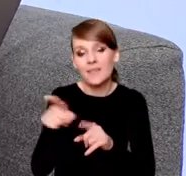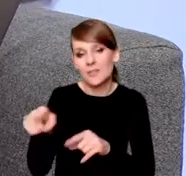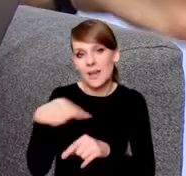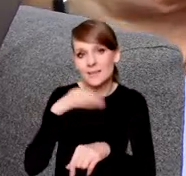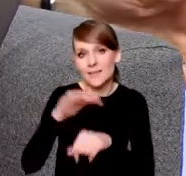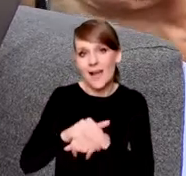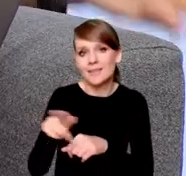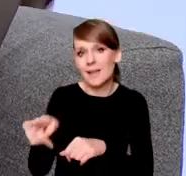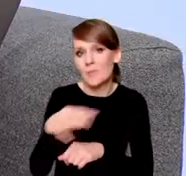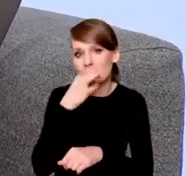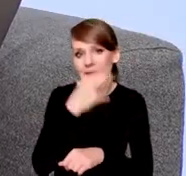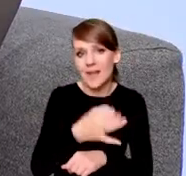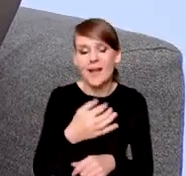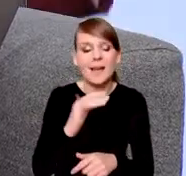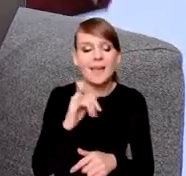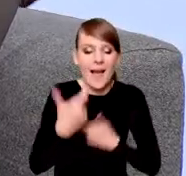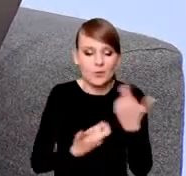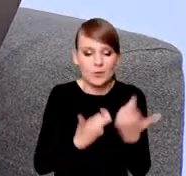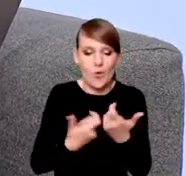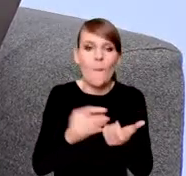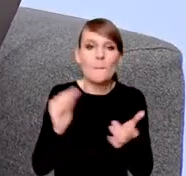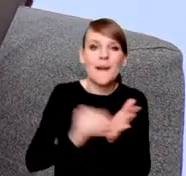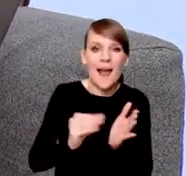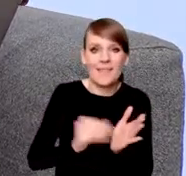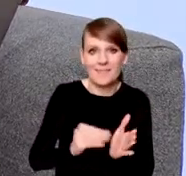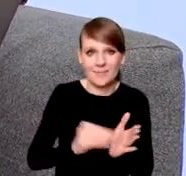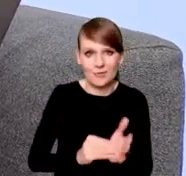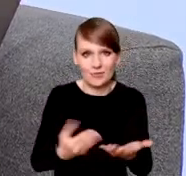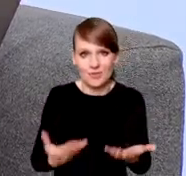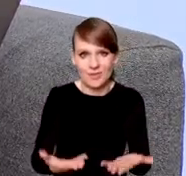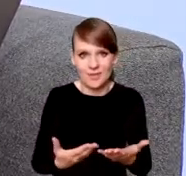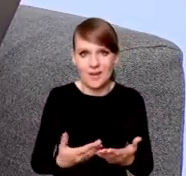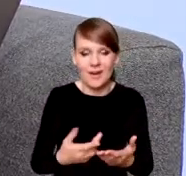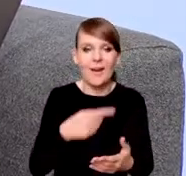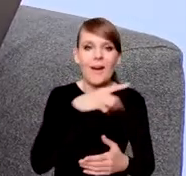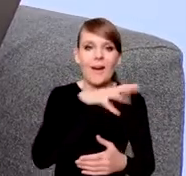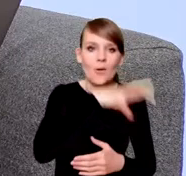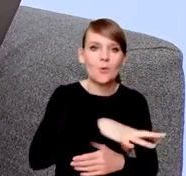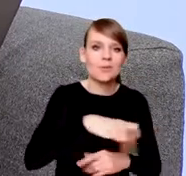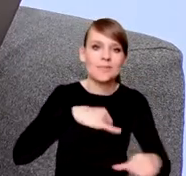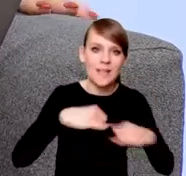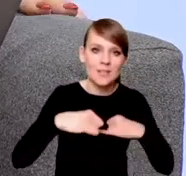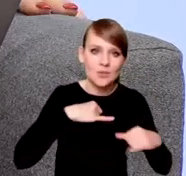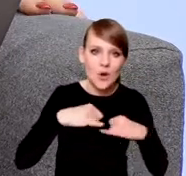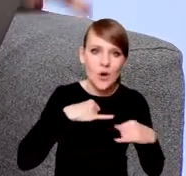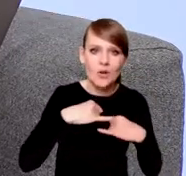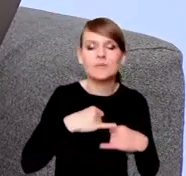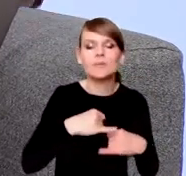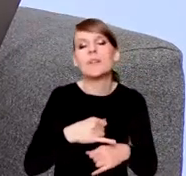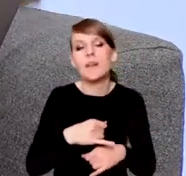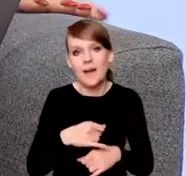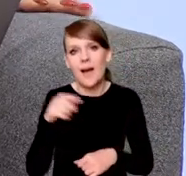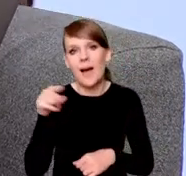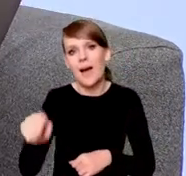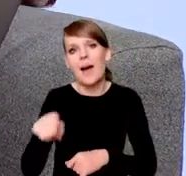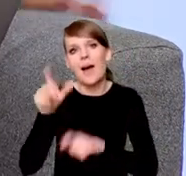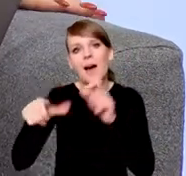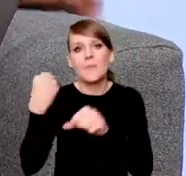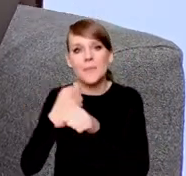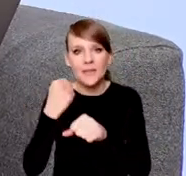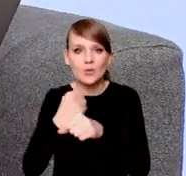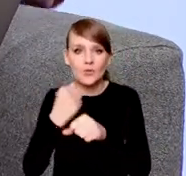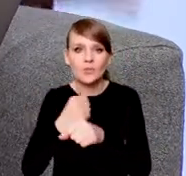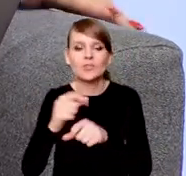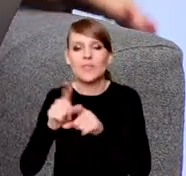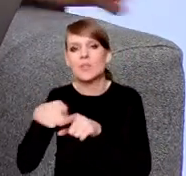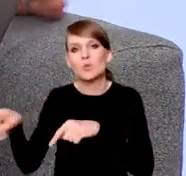żebyśmy się mogli pogodzić, żeby kadra zarządzająca mówiła jednym głosem z pracownikami i